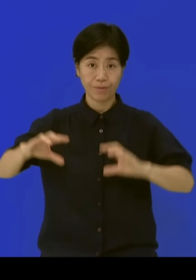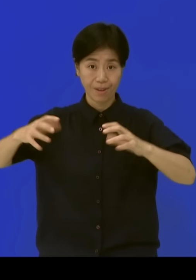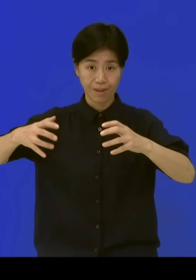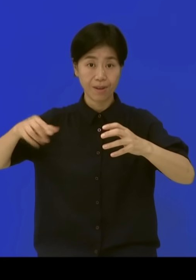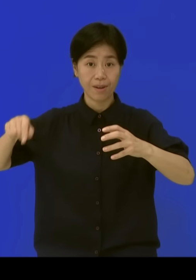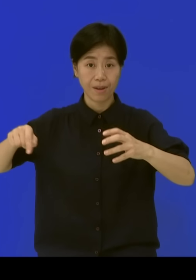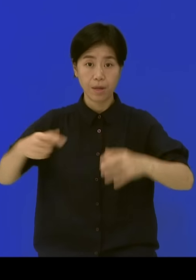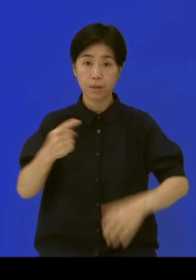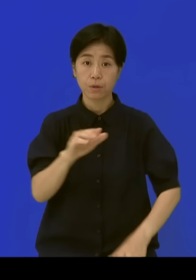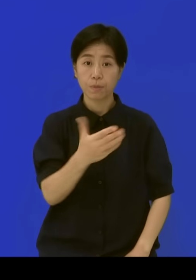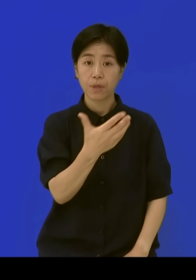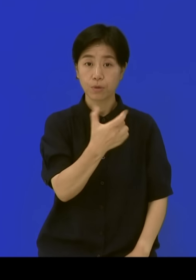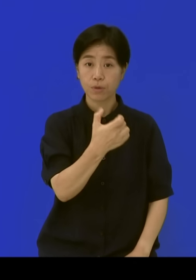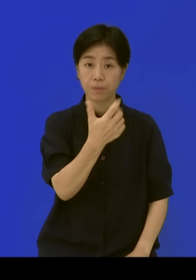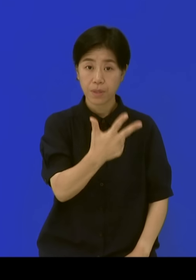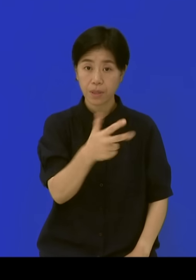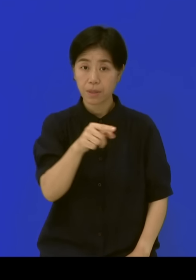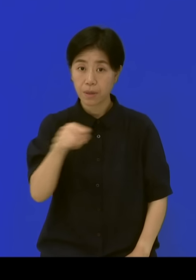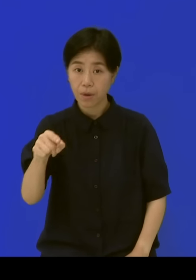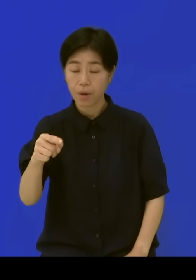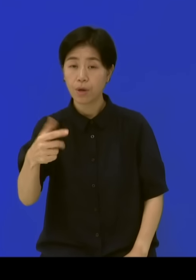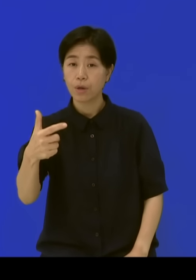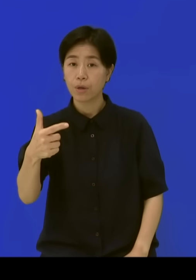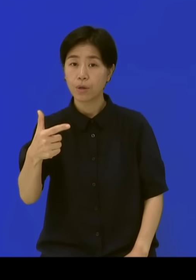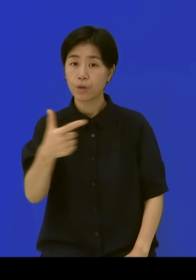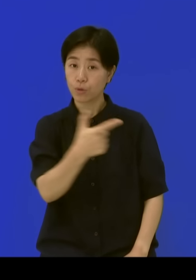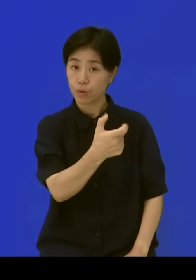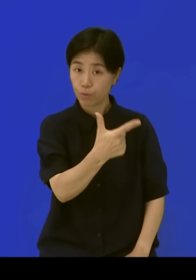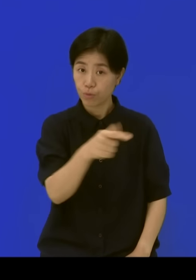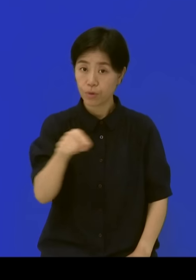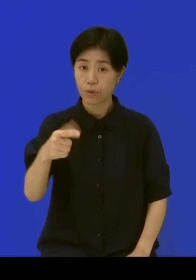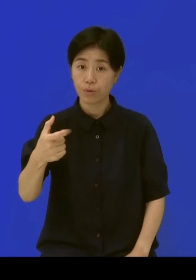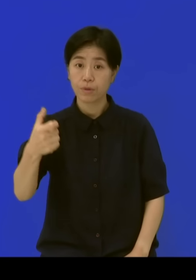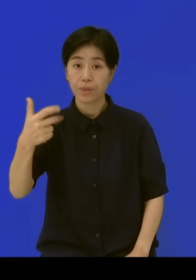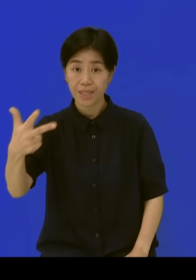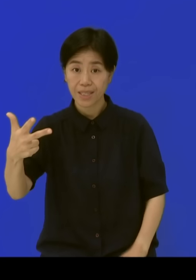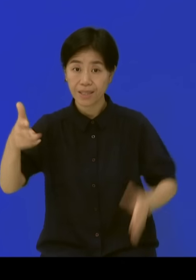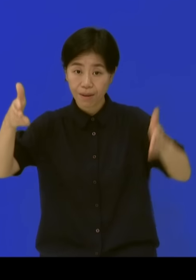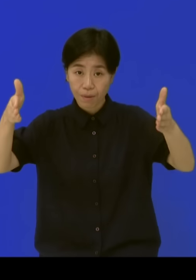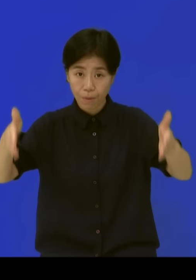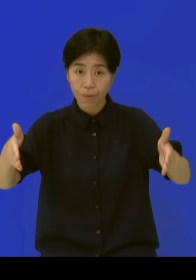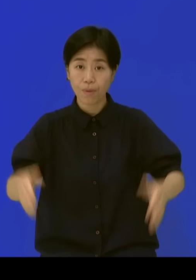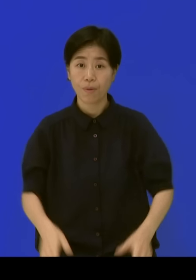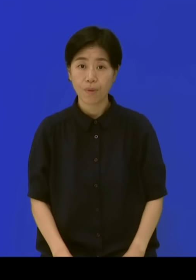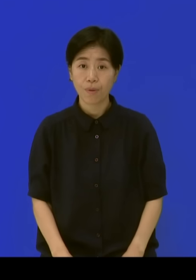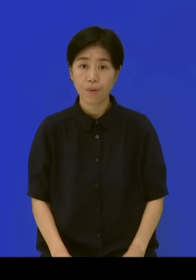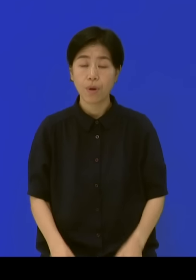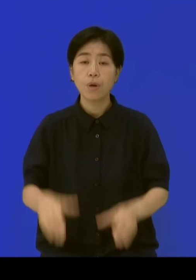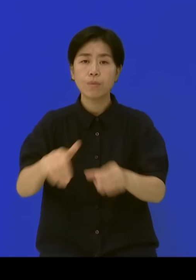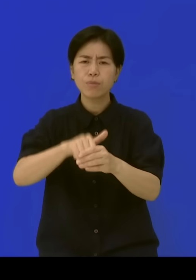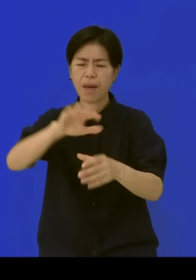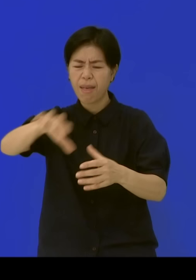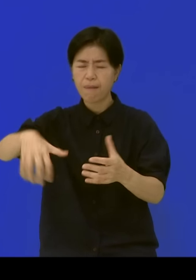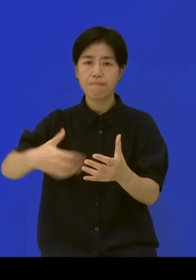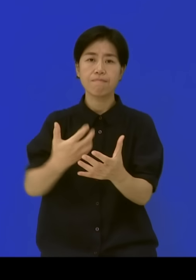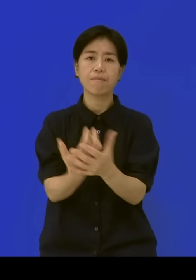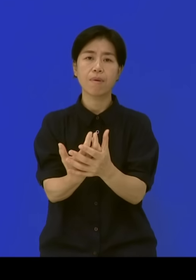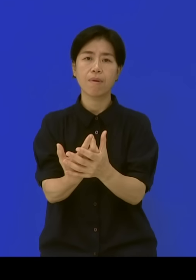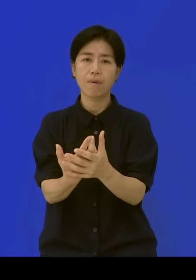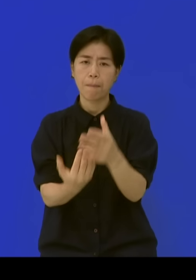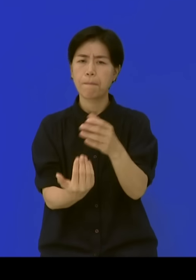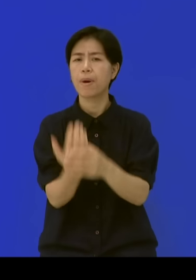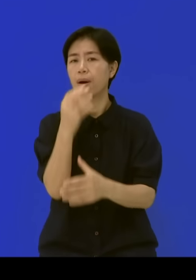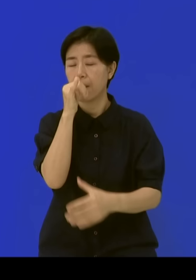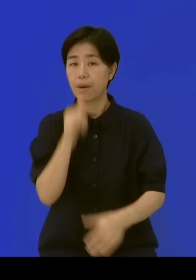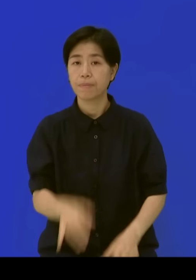예. 1967년부터 66년부터 76년까지 예. 컬처 레볼루션, 문화 대혁명이라는 게 있었습니다.